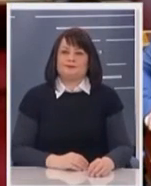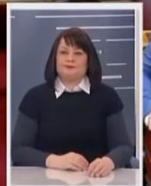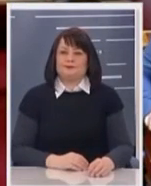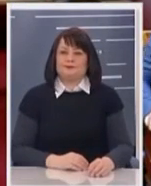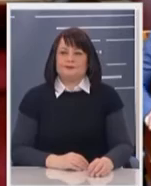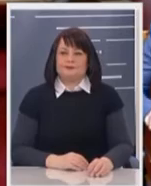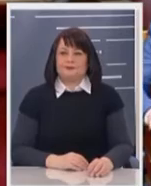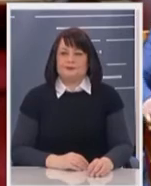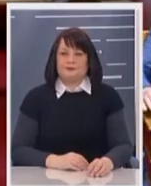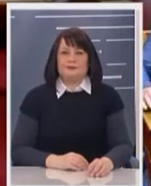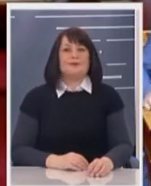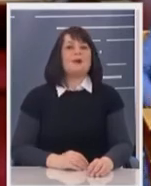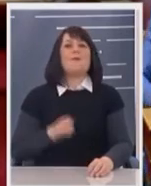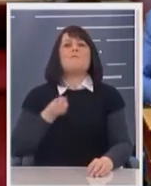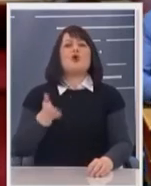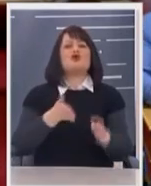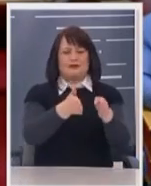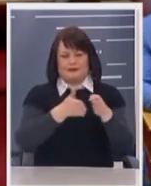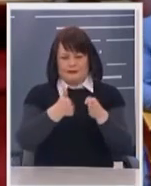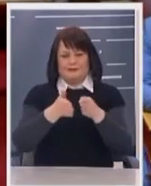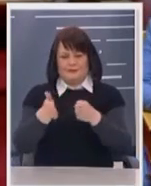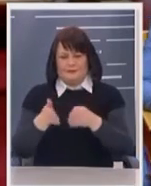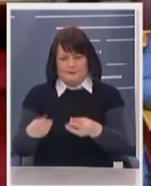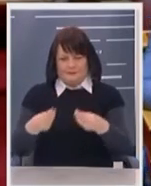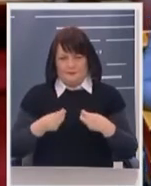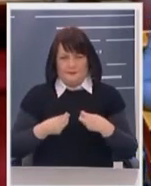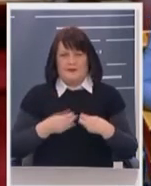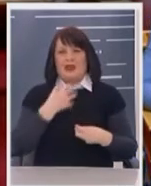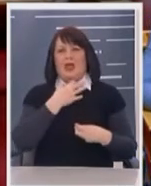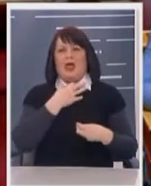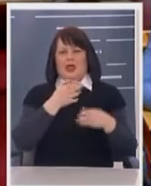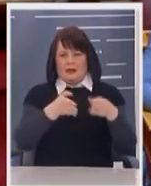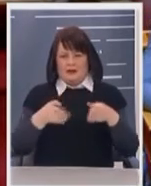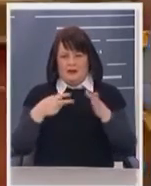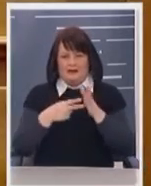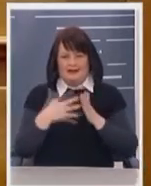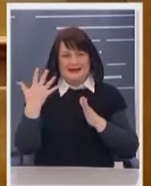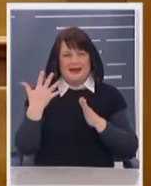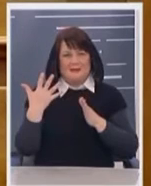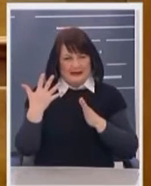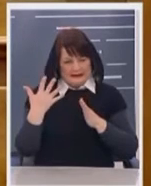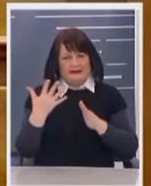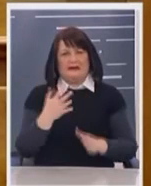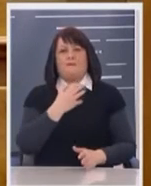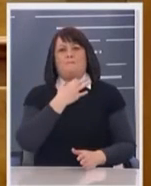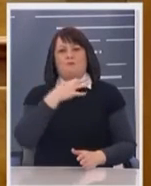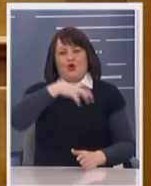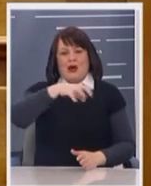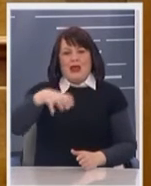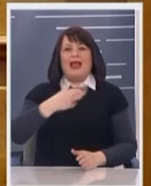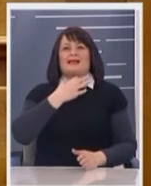Ο αριθμός των κλινών που παραλάβαμε το 15 στις ΜΕΘ